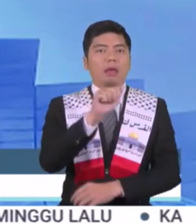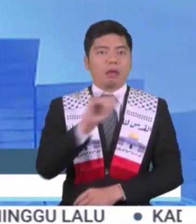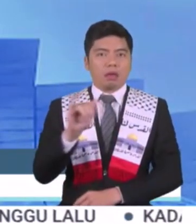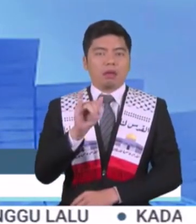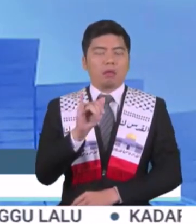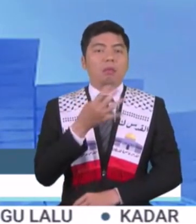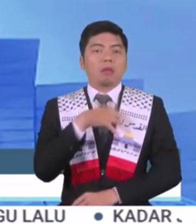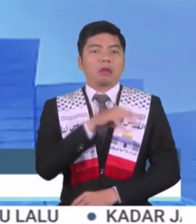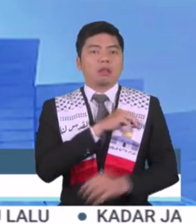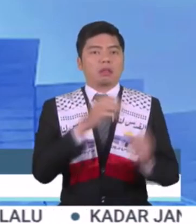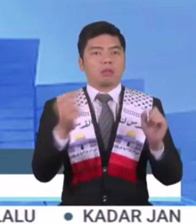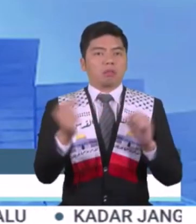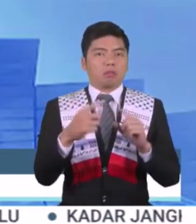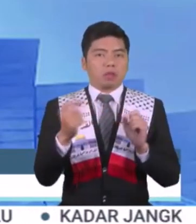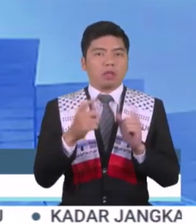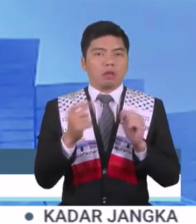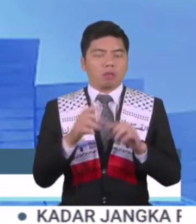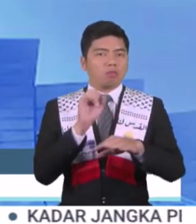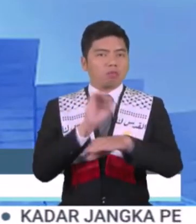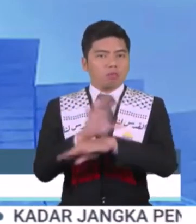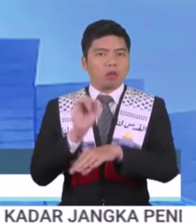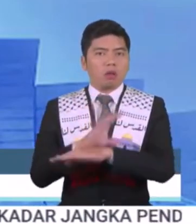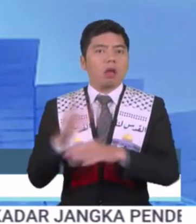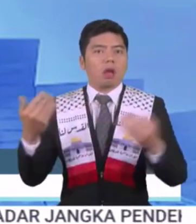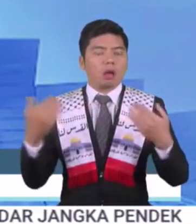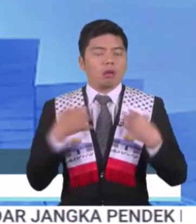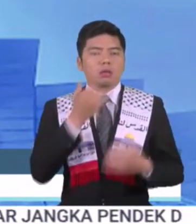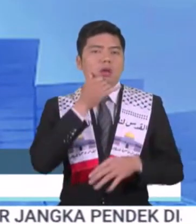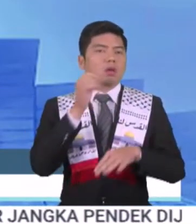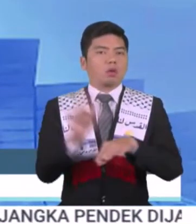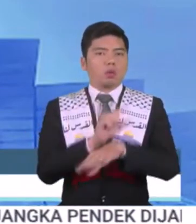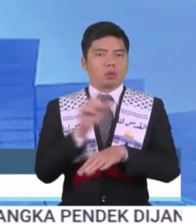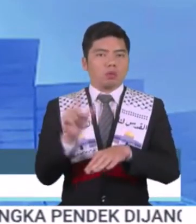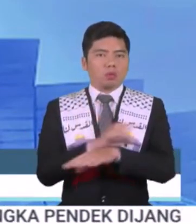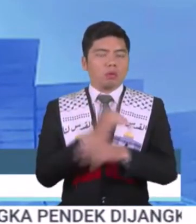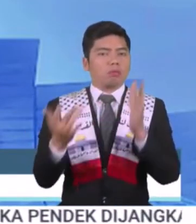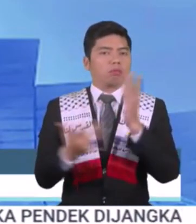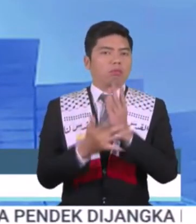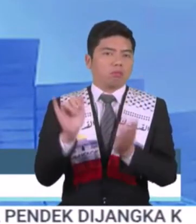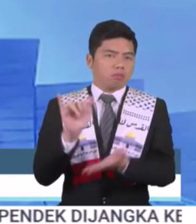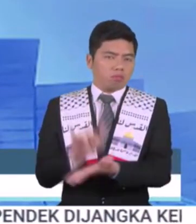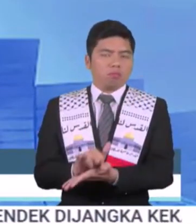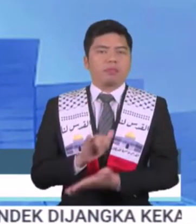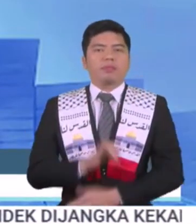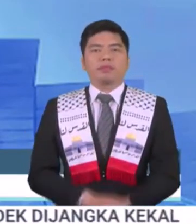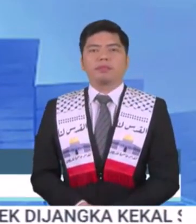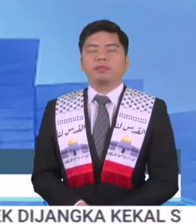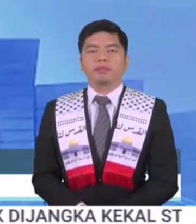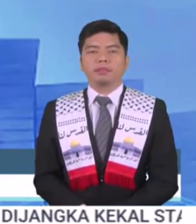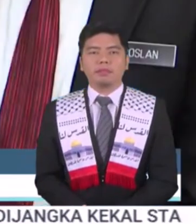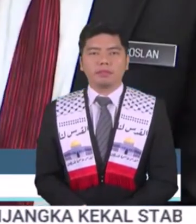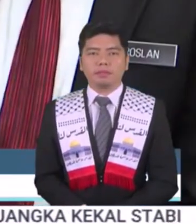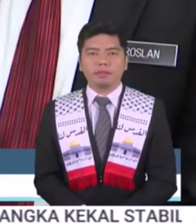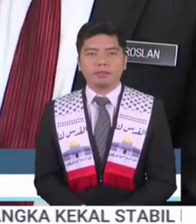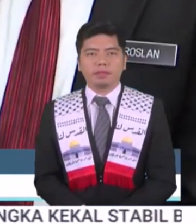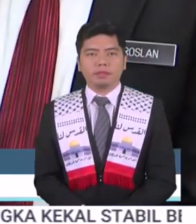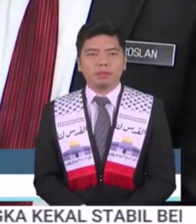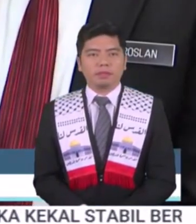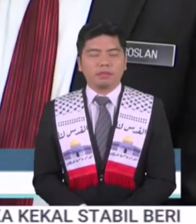Menteri Komunikasi Fahmi Fadil beri peringatan ada pihak yang menyalahgunakan teknologi berkenaan.